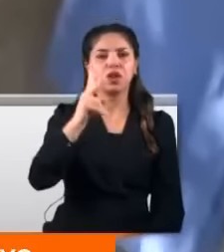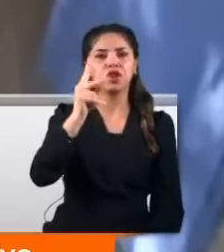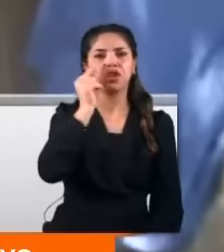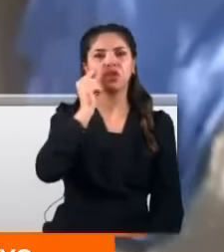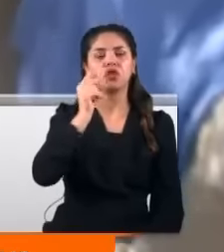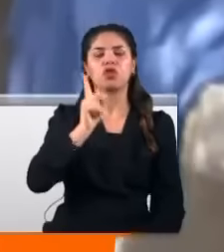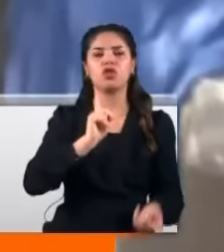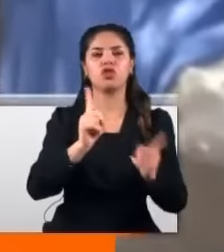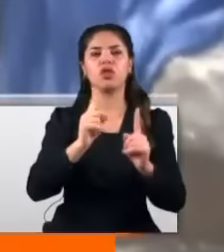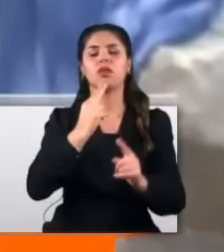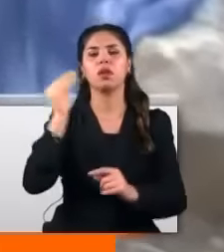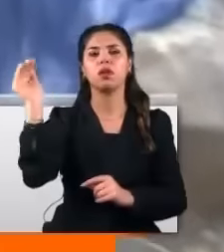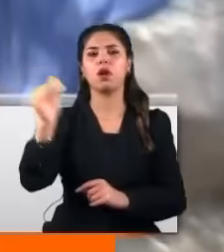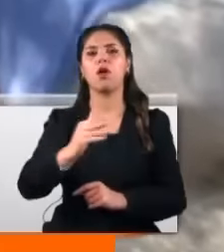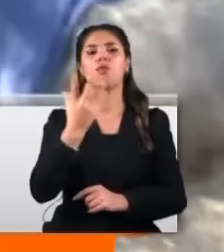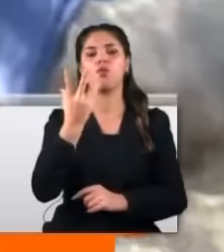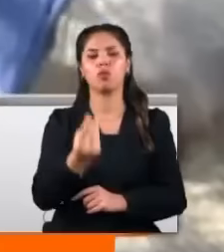İki tane çingene bayan varmış.